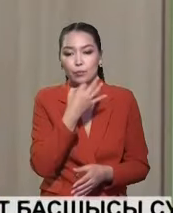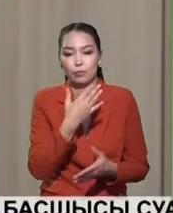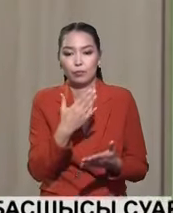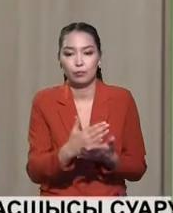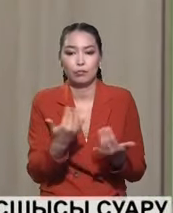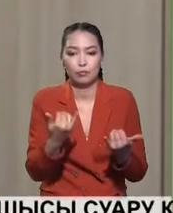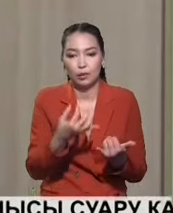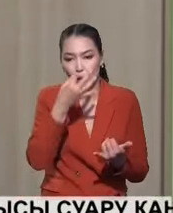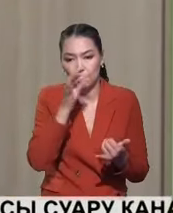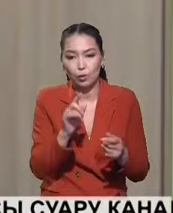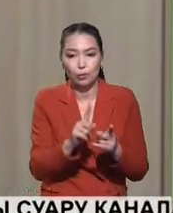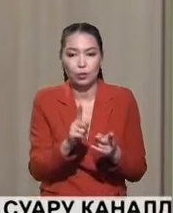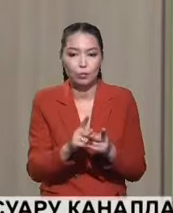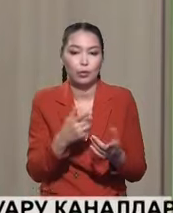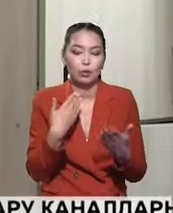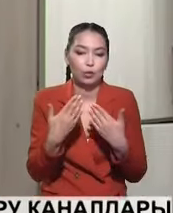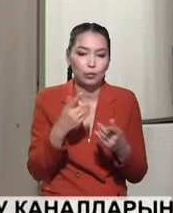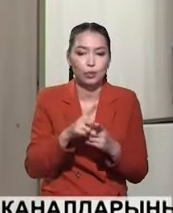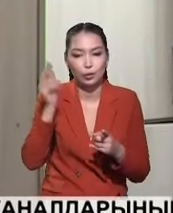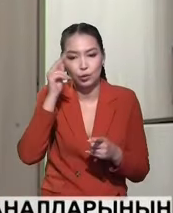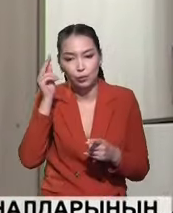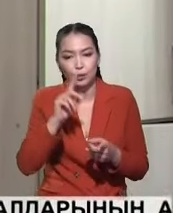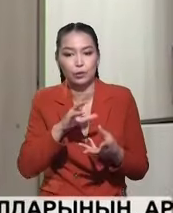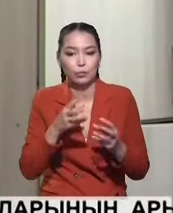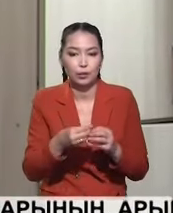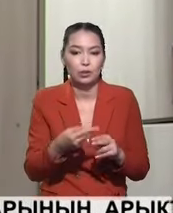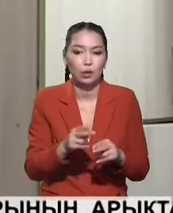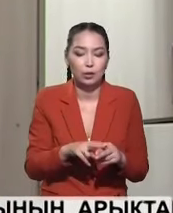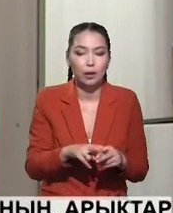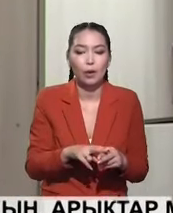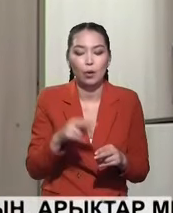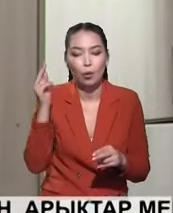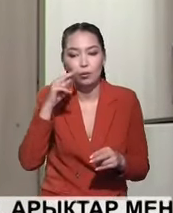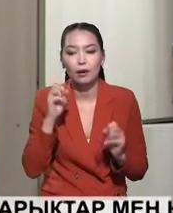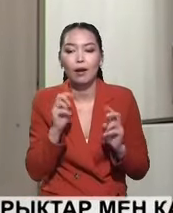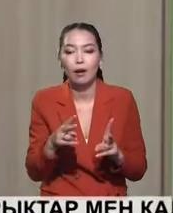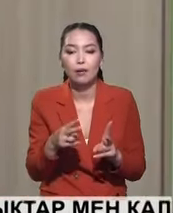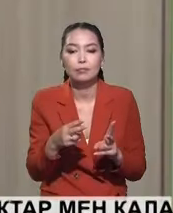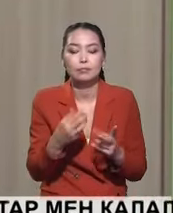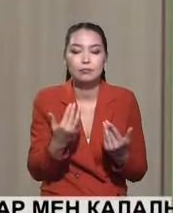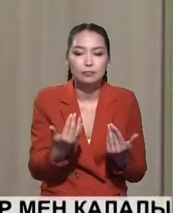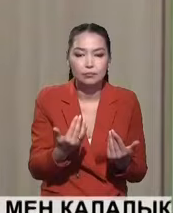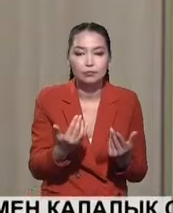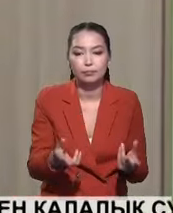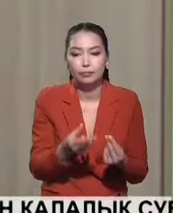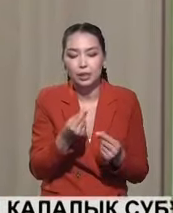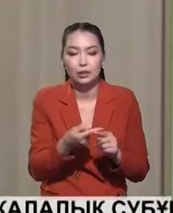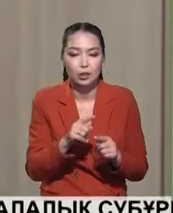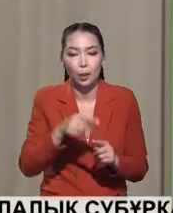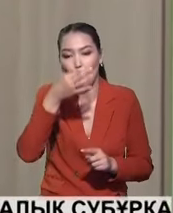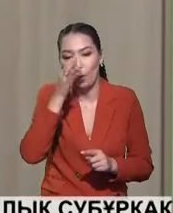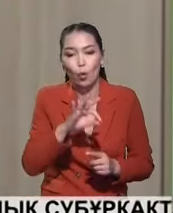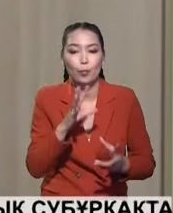тәжірибелік практикада мен көптеген білімдерді алып, манипуляцияларды үйреніп жатырмын. Осы тәжірибелер